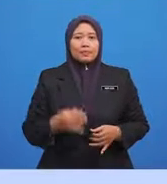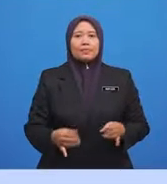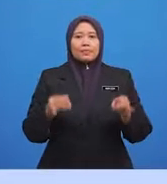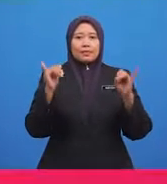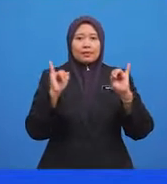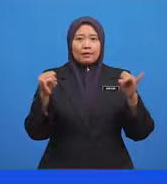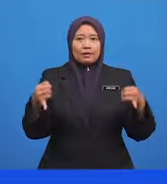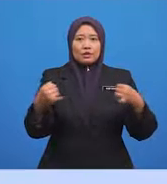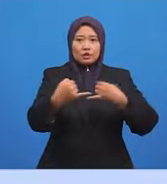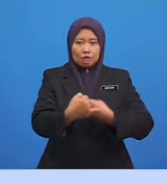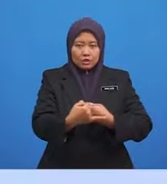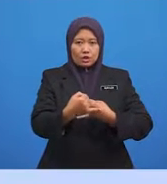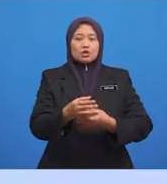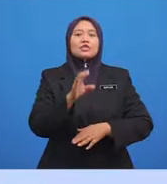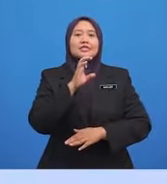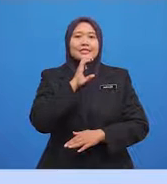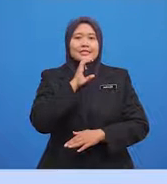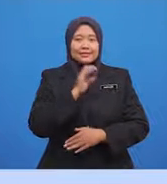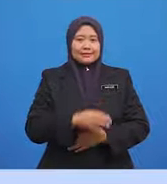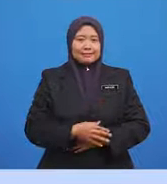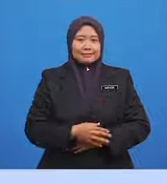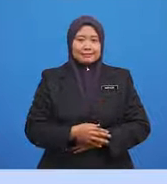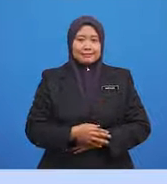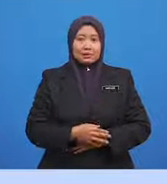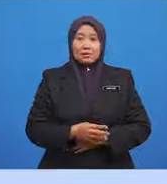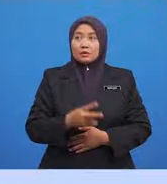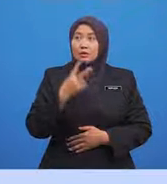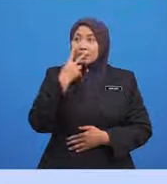cecair. Cuba lihat paparan berikut.